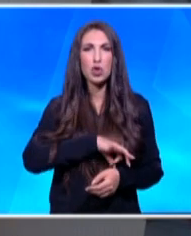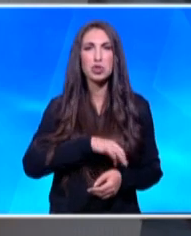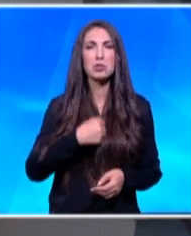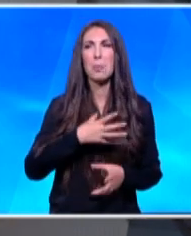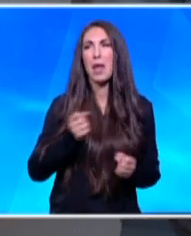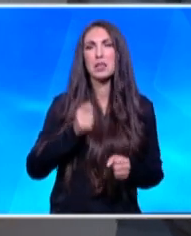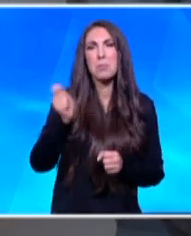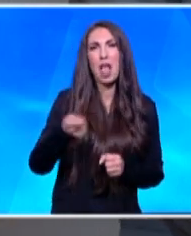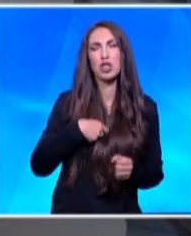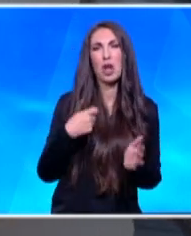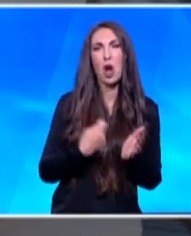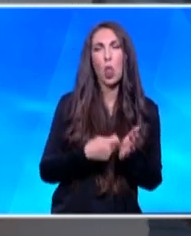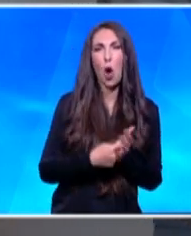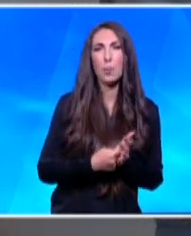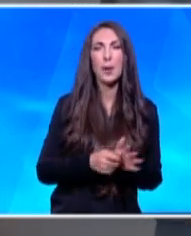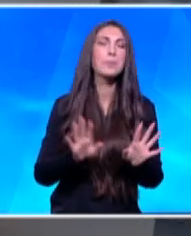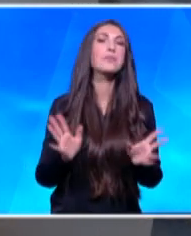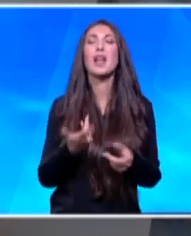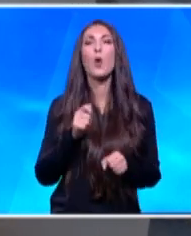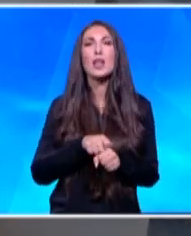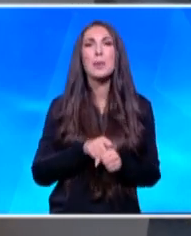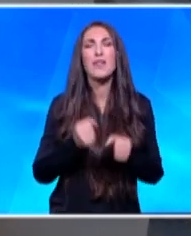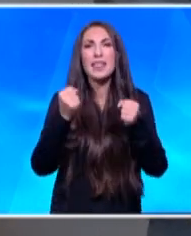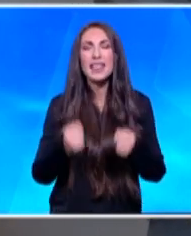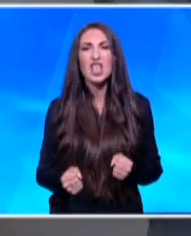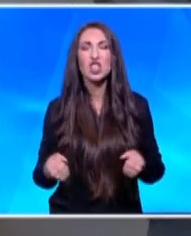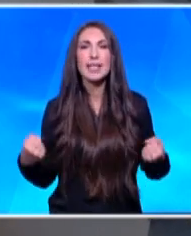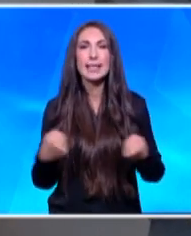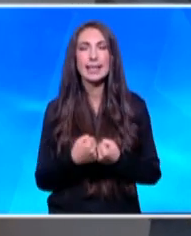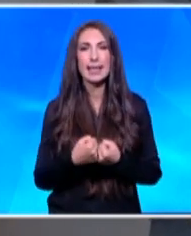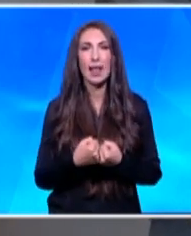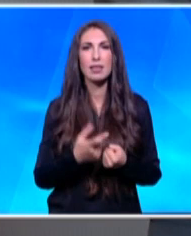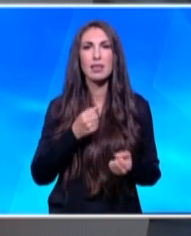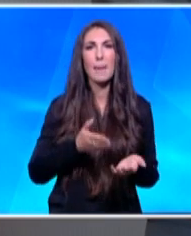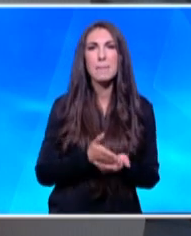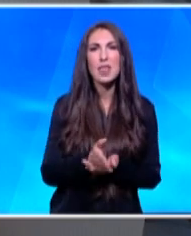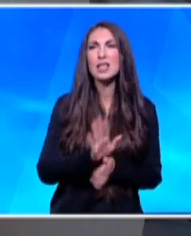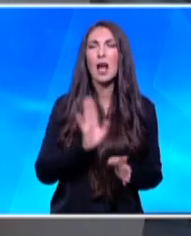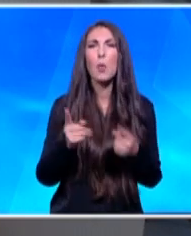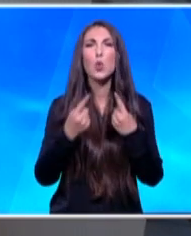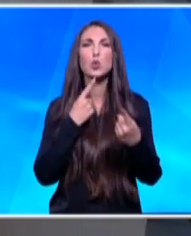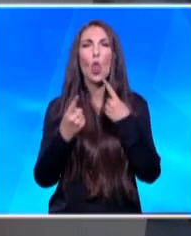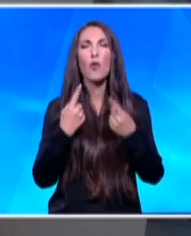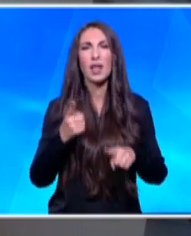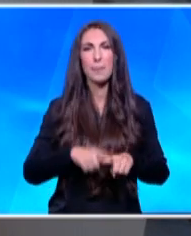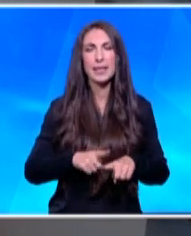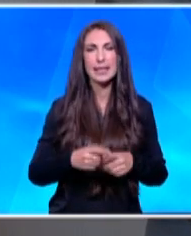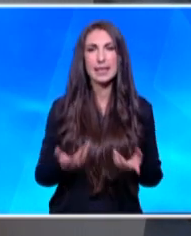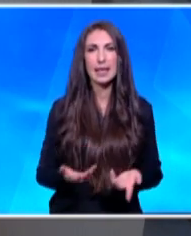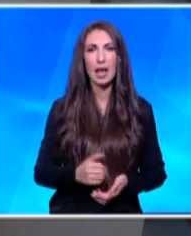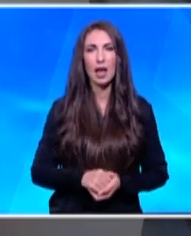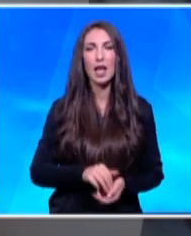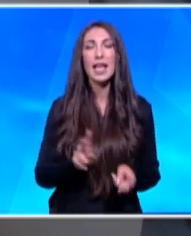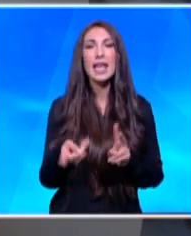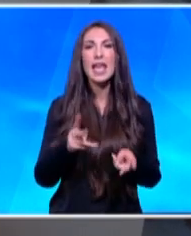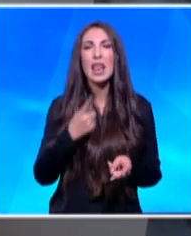глобят, ако са направили тежък инцидент, да минат с условна присъда, или